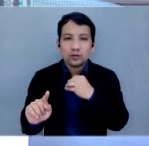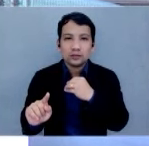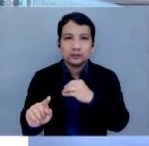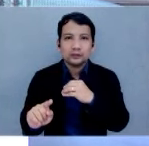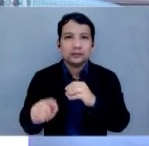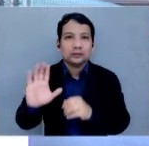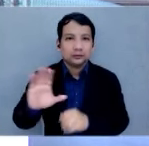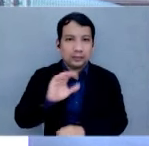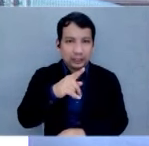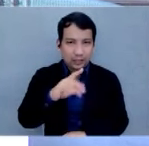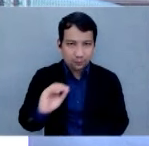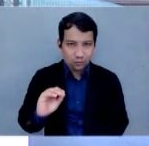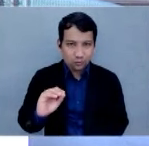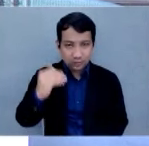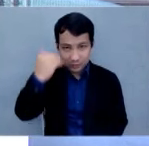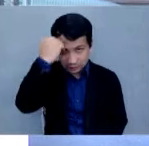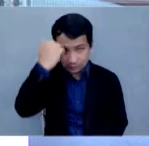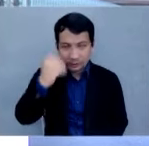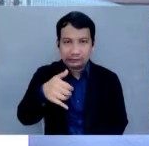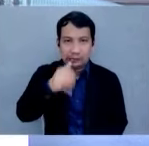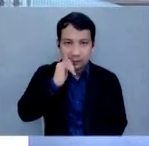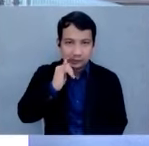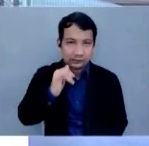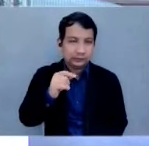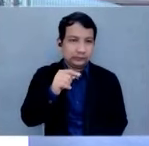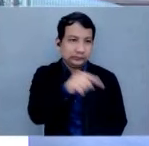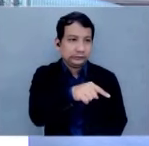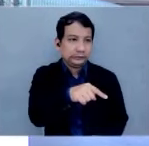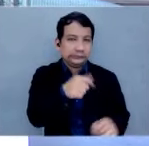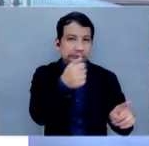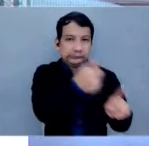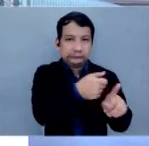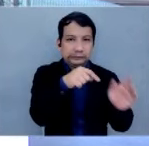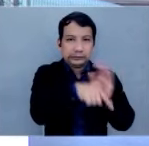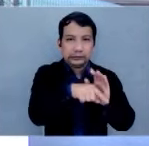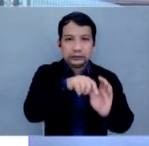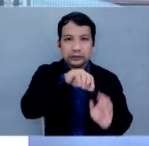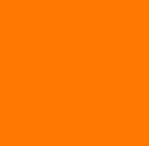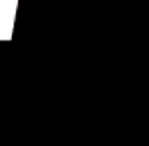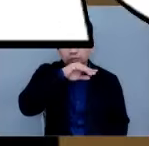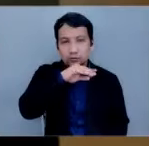apo na lasing daw. Nasa frontline ng balitang yan si John Aroa.